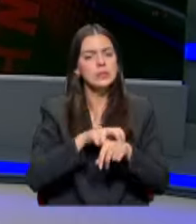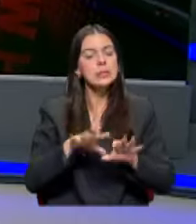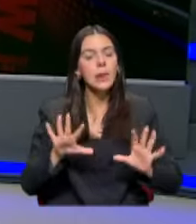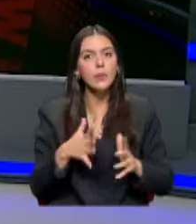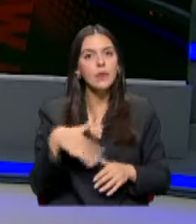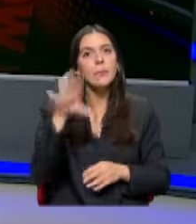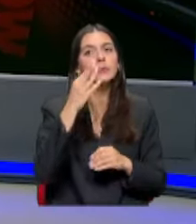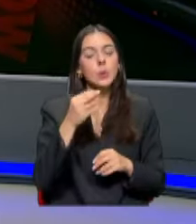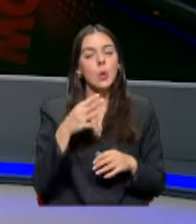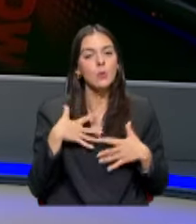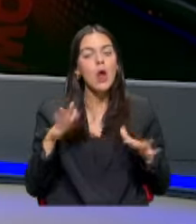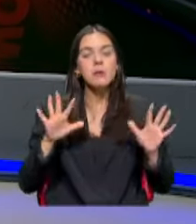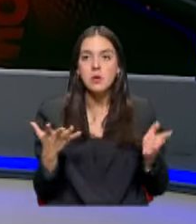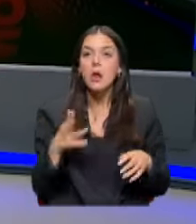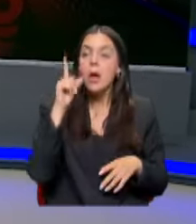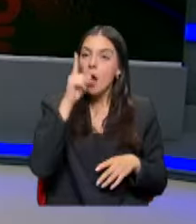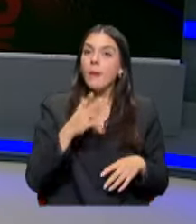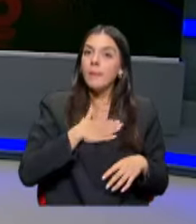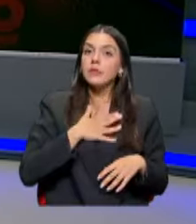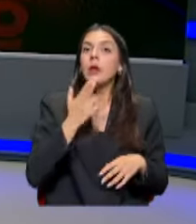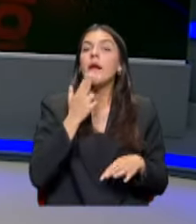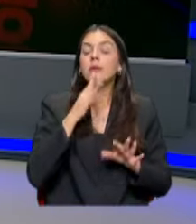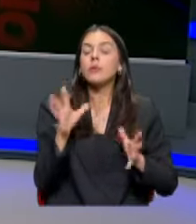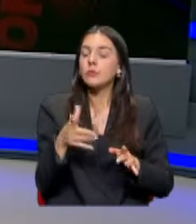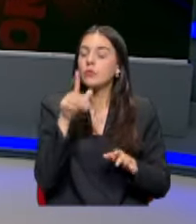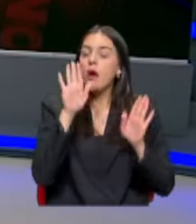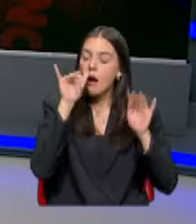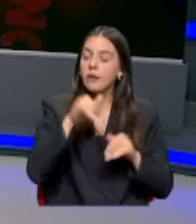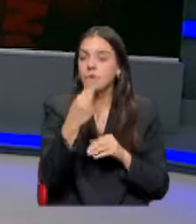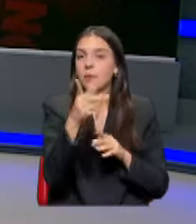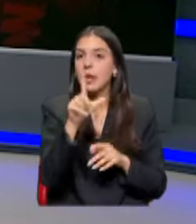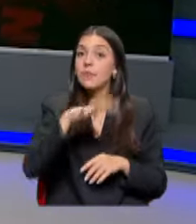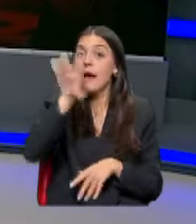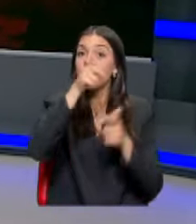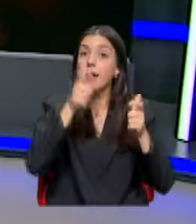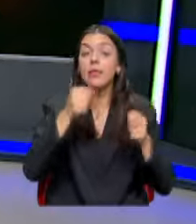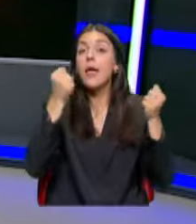bozuldu. Hepimizin bozuldu ama başta kadınların bozuldu. Onun hakkını tespit etmek lazım. Her yerde de eylemdeler.